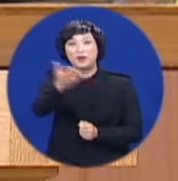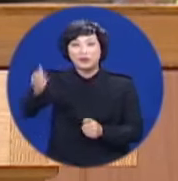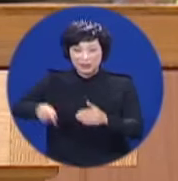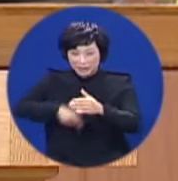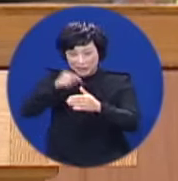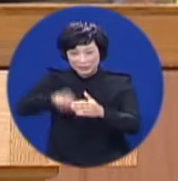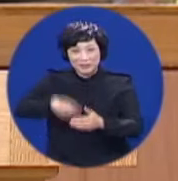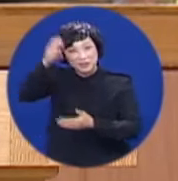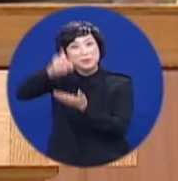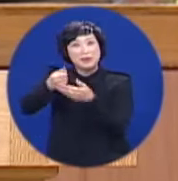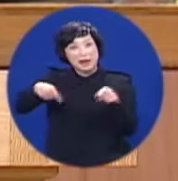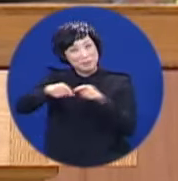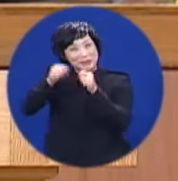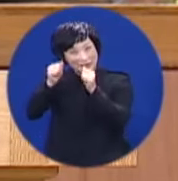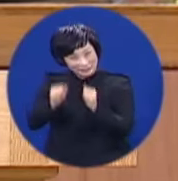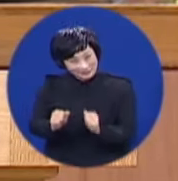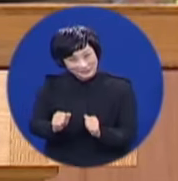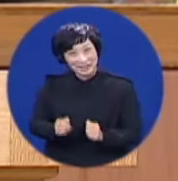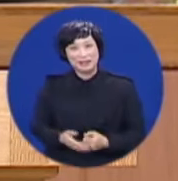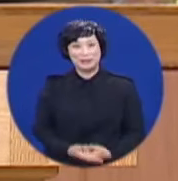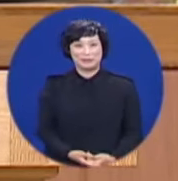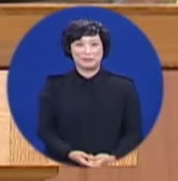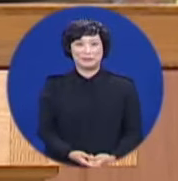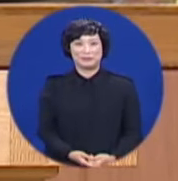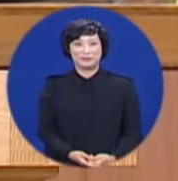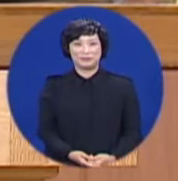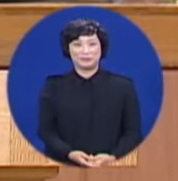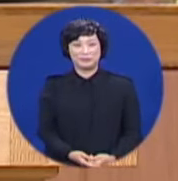속에 계시겠음이니라.